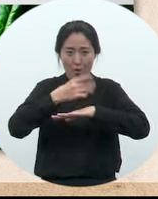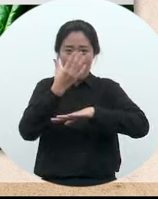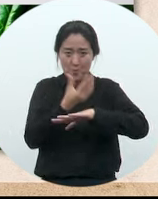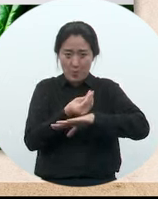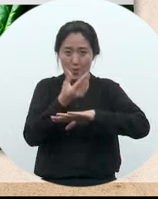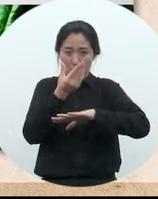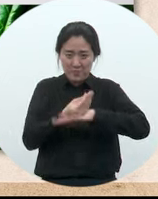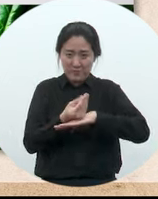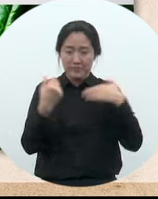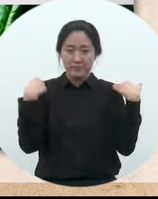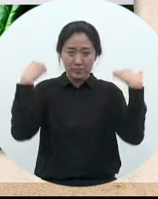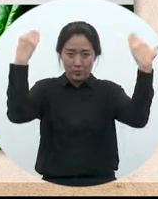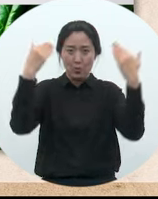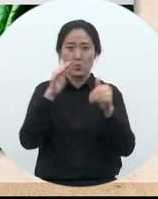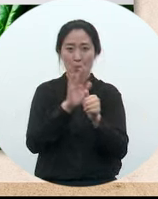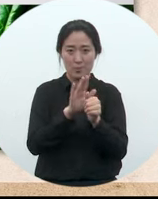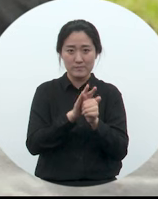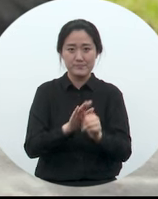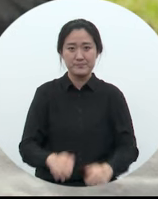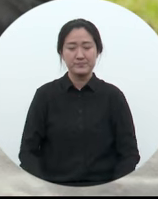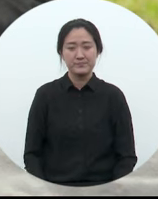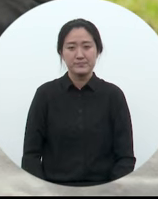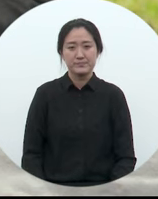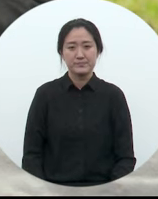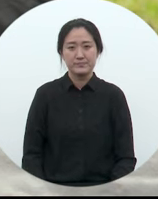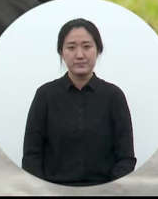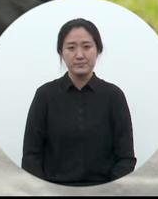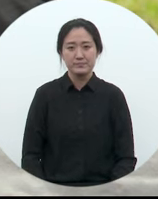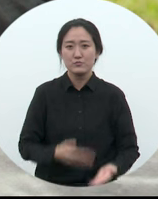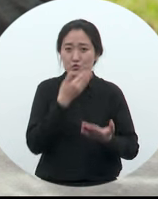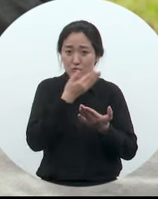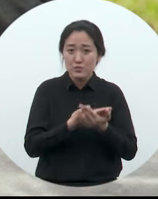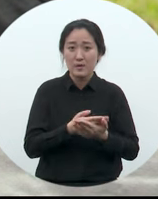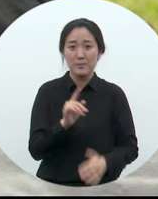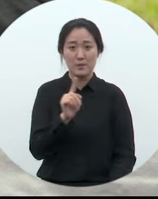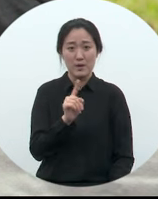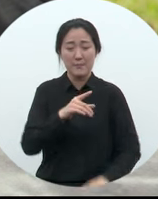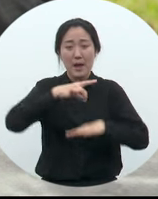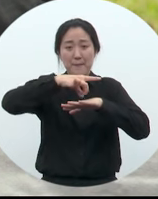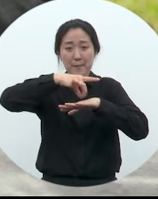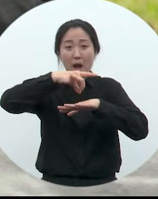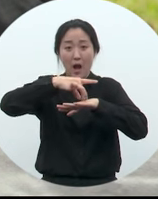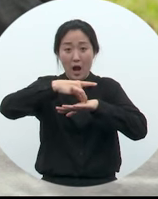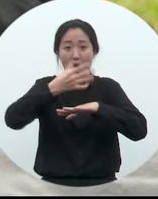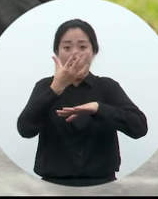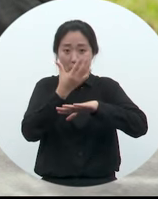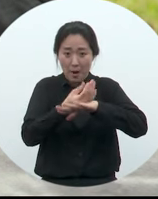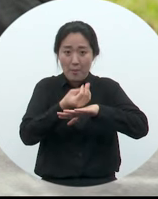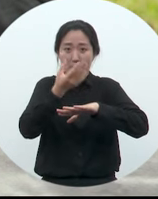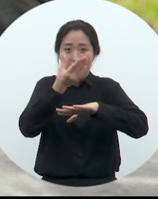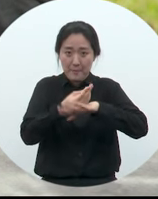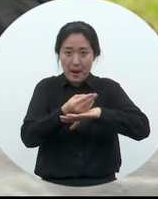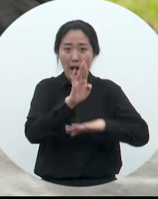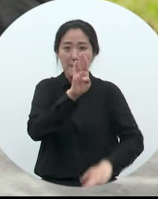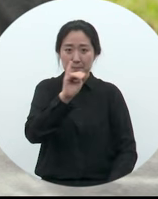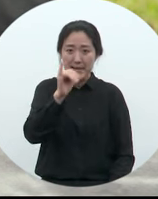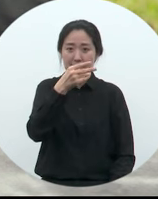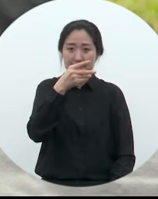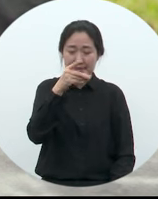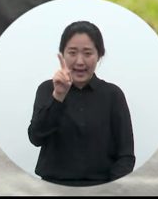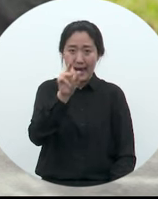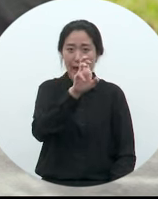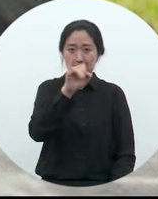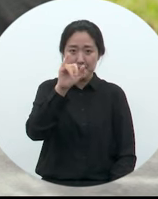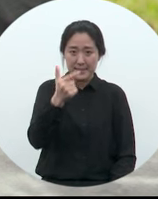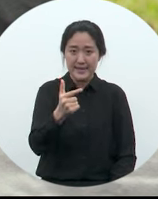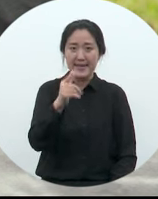돼가지고 키가 크게끔 해주는데 중요한 것은 이 칼슘의 흡수는 비타민 D와 아주 밀접한